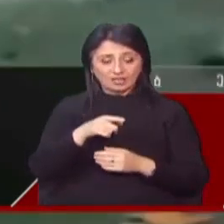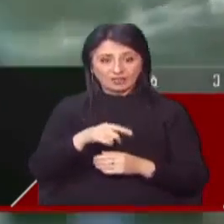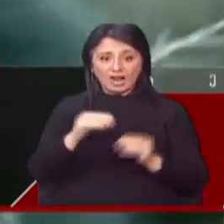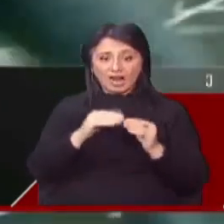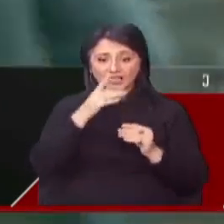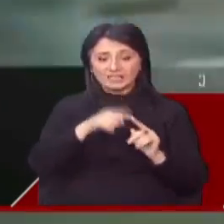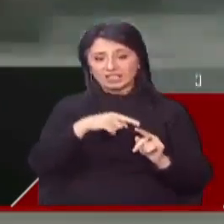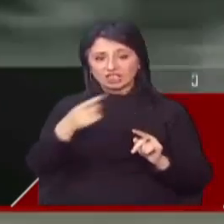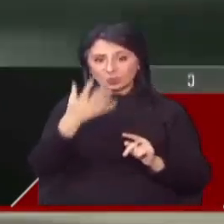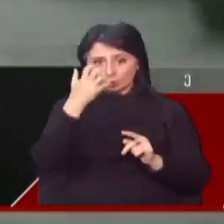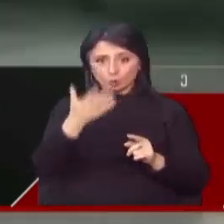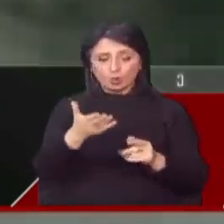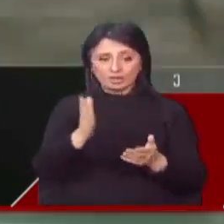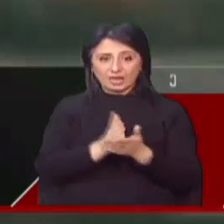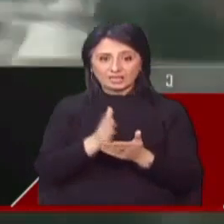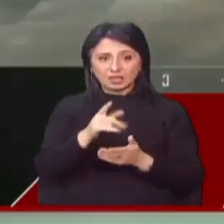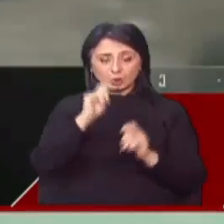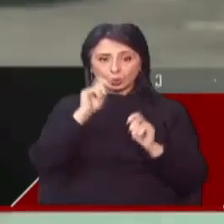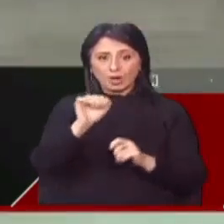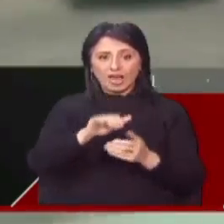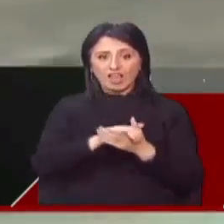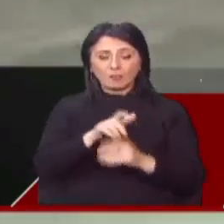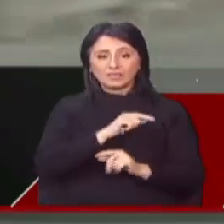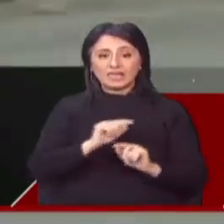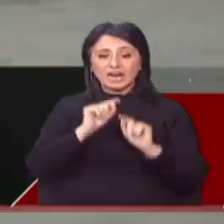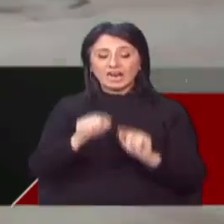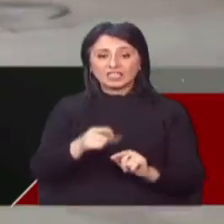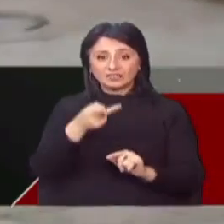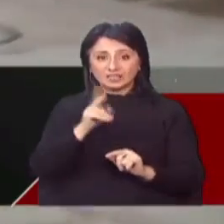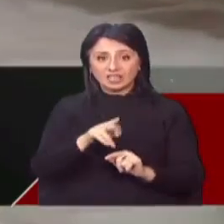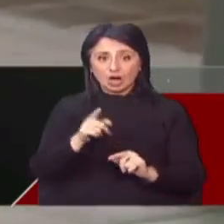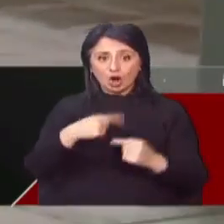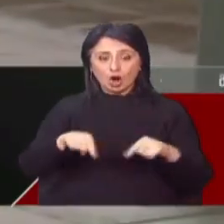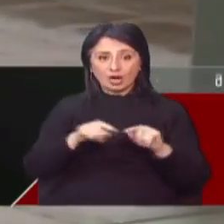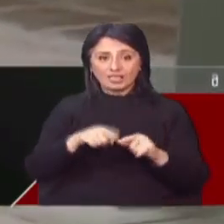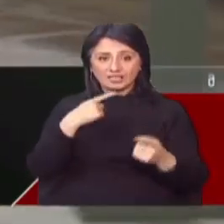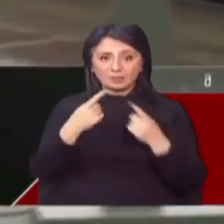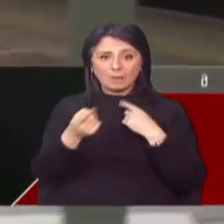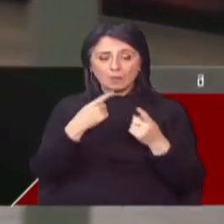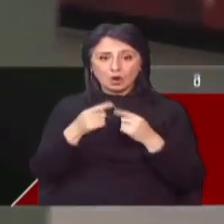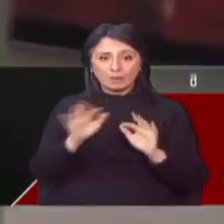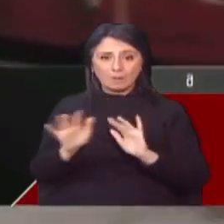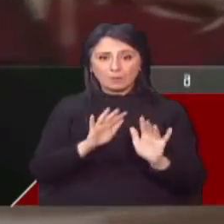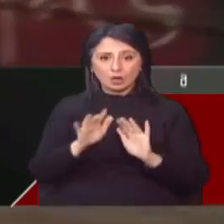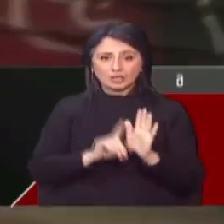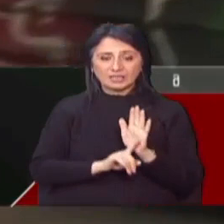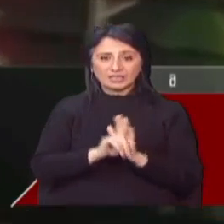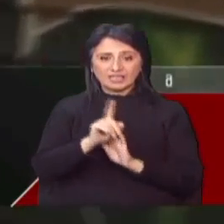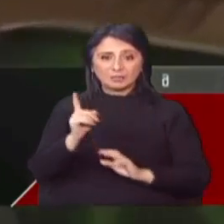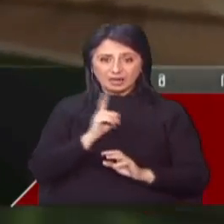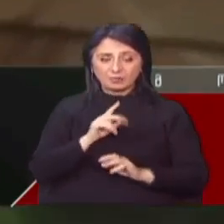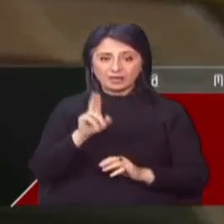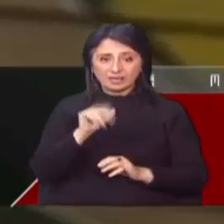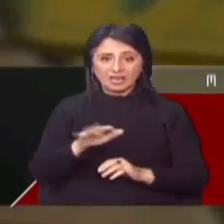10 წლის შემდეგ სურათი ასეთია. უკრაინა ევროკავშირში გაწევრიანებისთვის ორგანიზაციასთან მოლაპარაკების პროცესის დაწყებას ელოდება